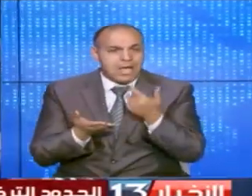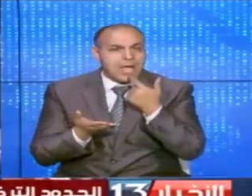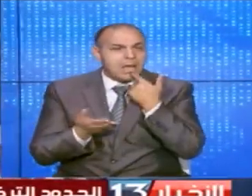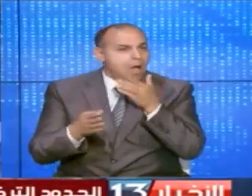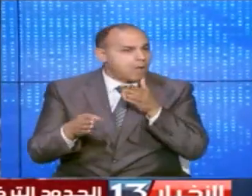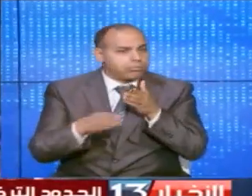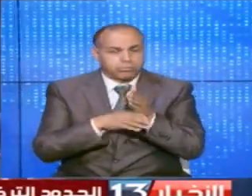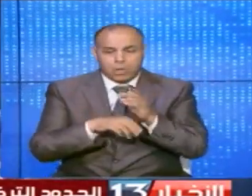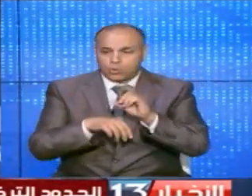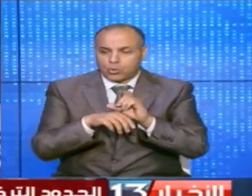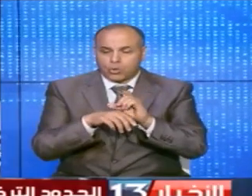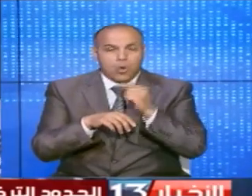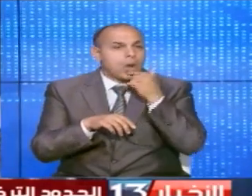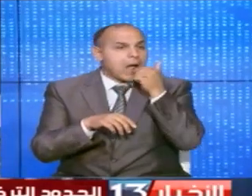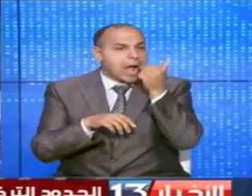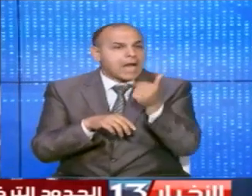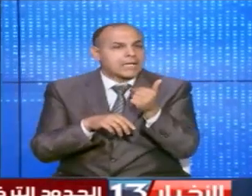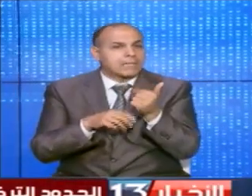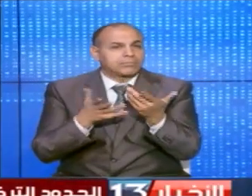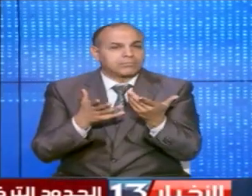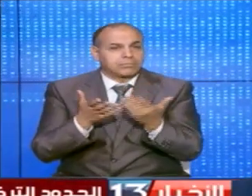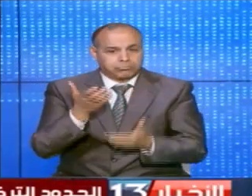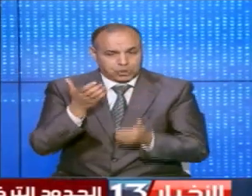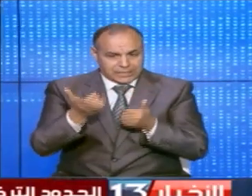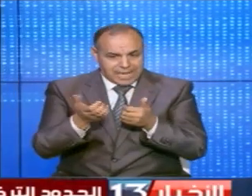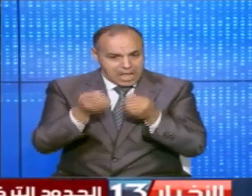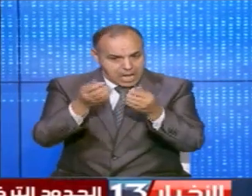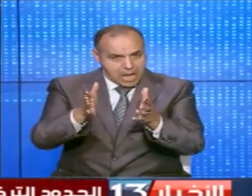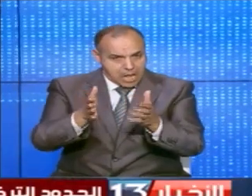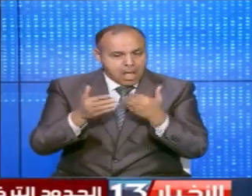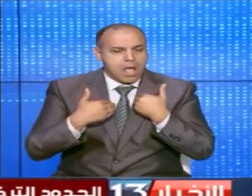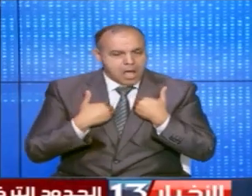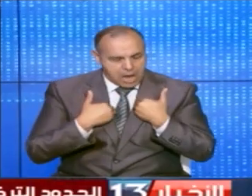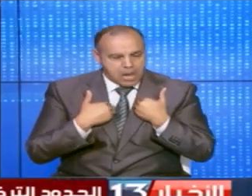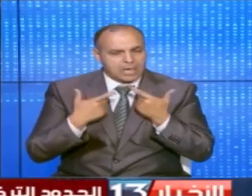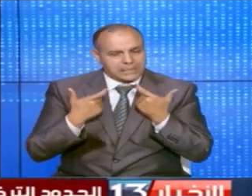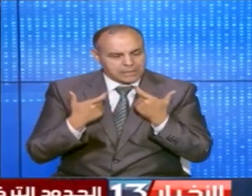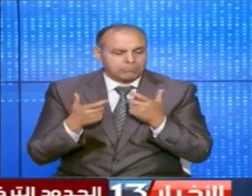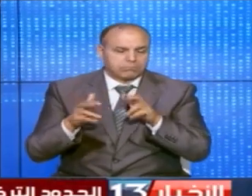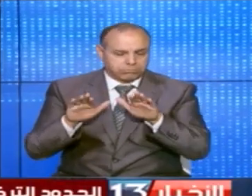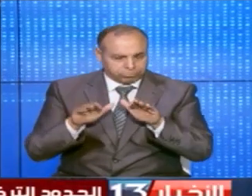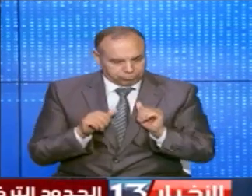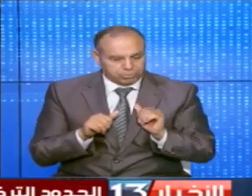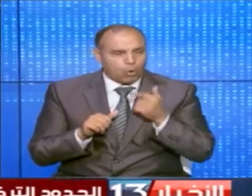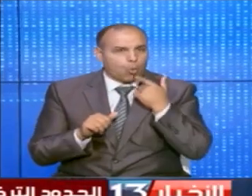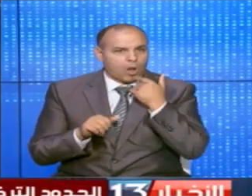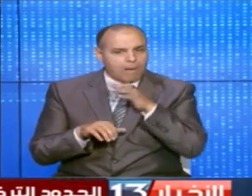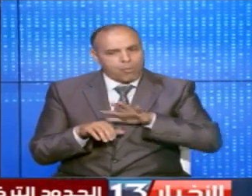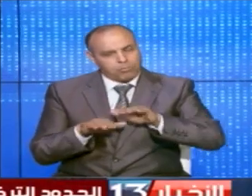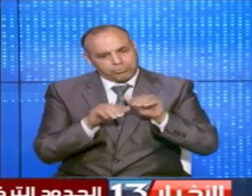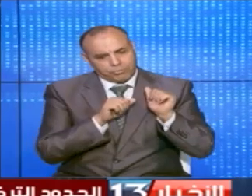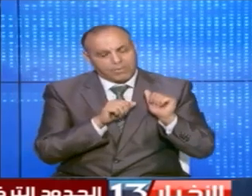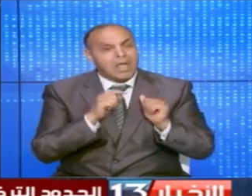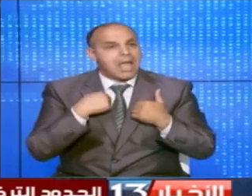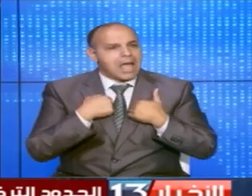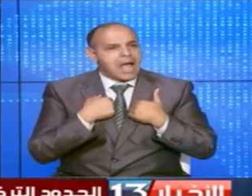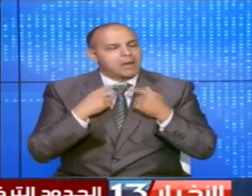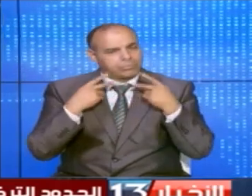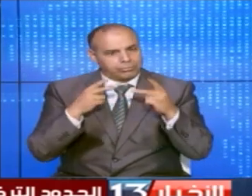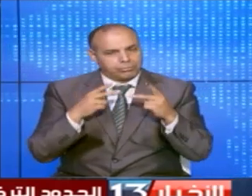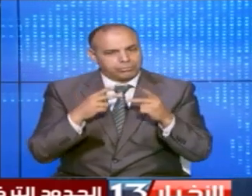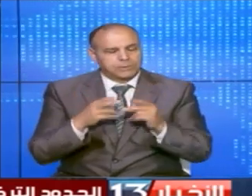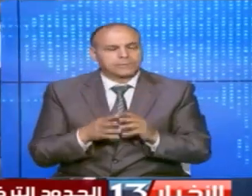الهجوم التركي سينتهي اذا القى المسلحون الاكراد اسلحتهم وانسحاب من المنطقه الامنه المقرر